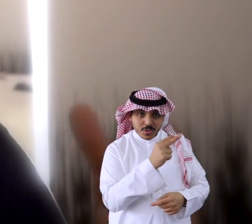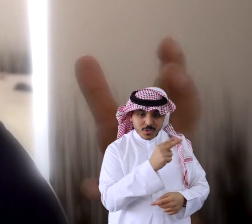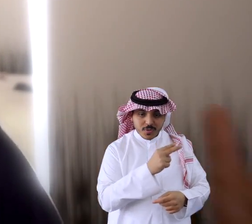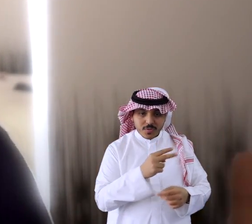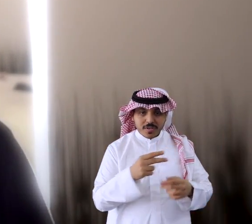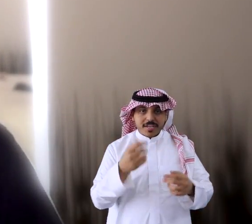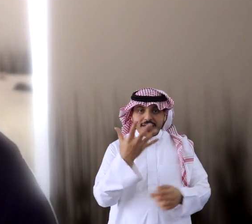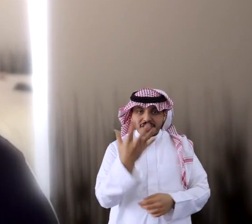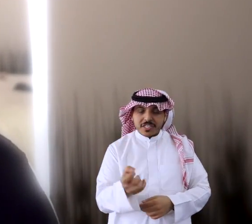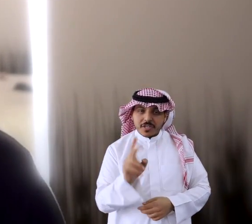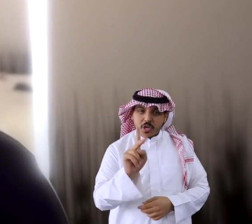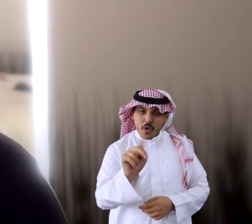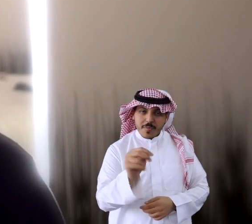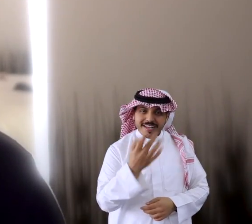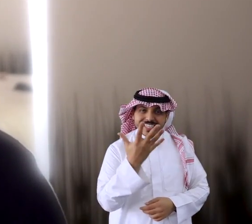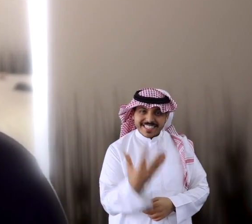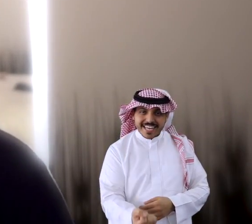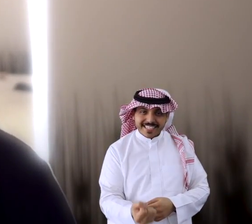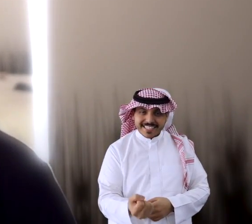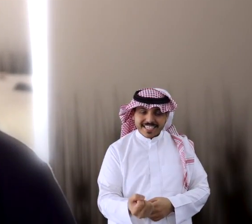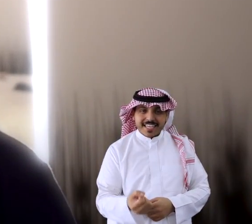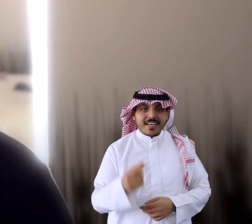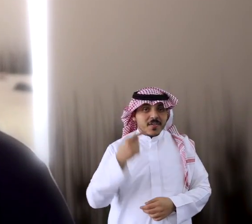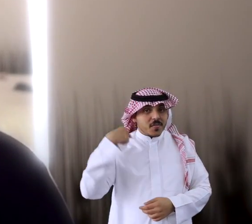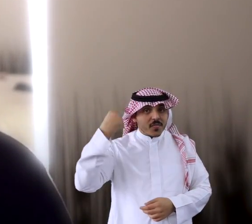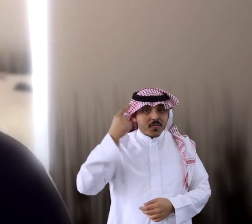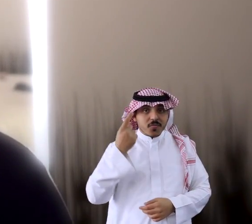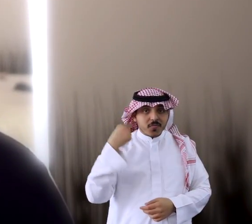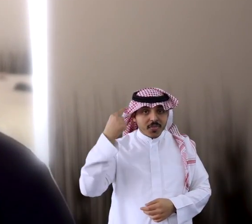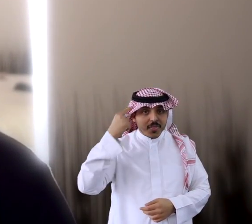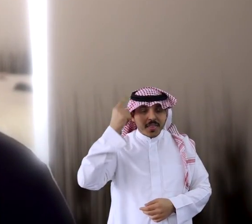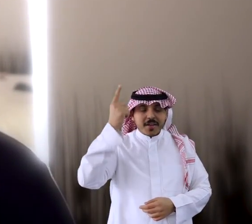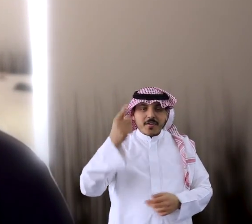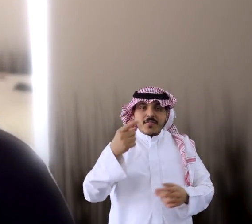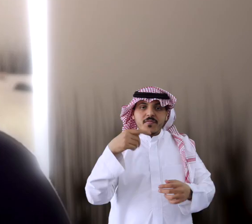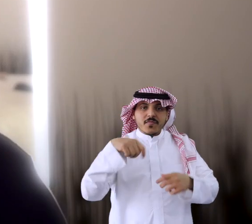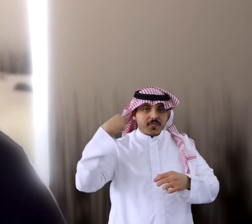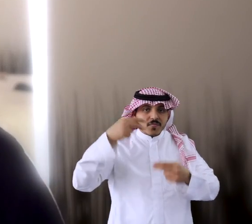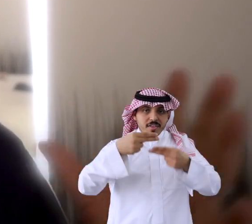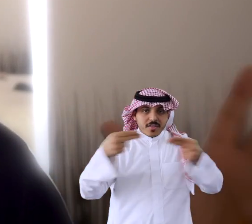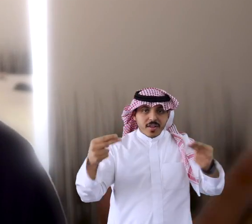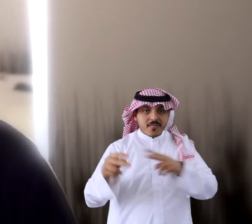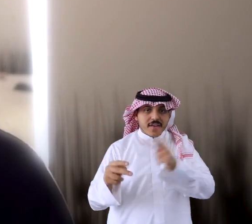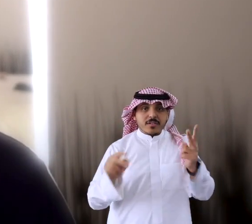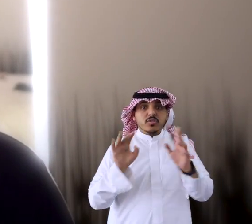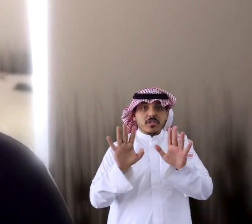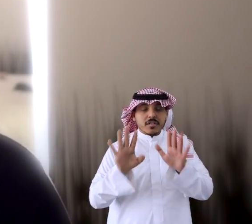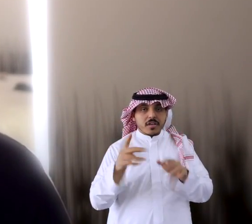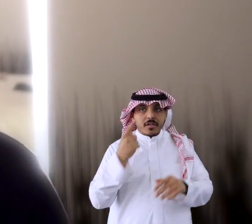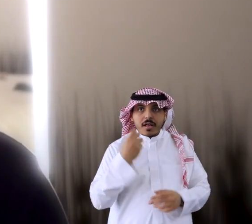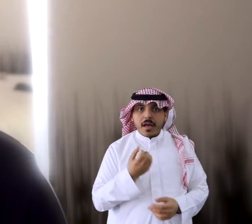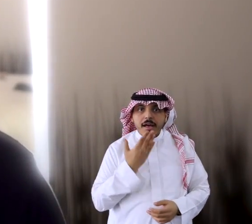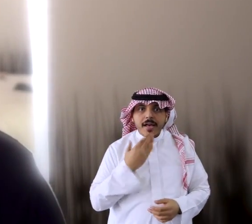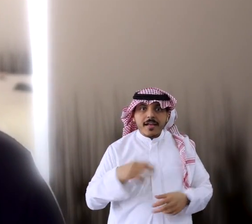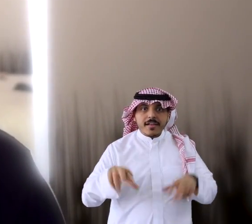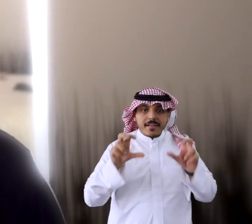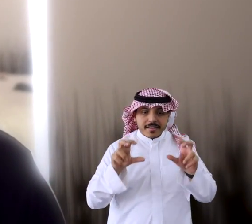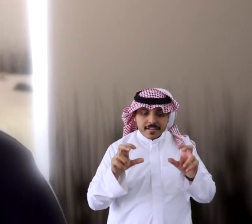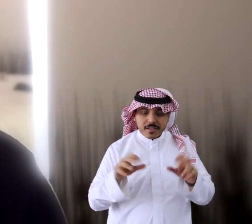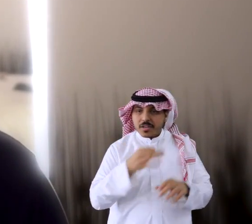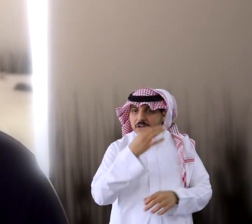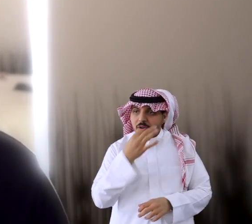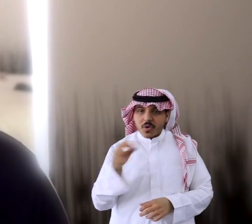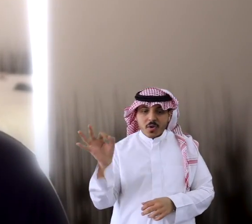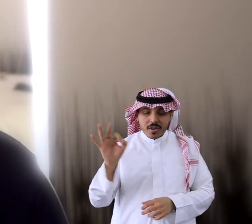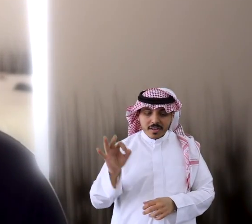في اجازة نهاية الاسبوع. اذكركم بفيديو حق التقنيات حق عام 2019, بتنبهر في بعض التقنيات وفي كثير منها كلها